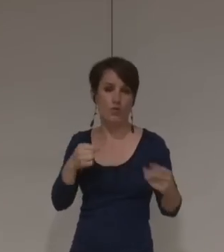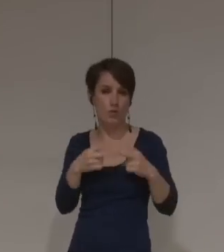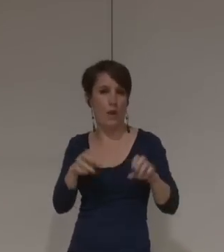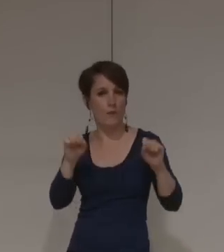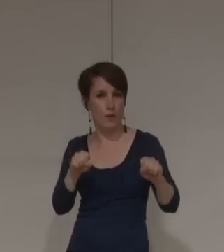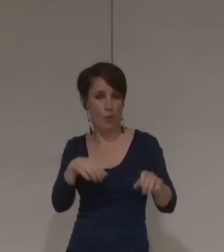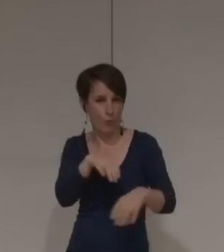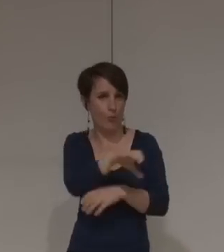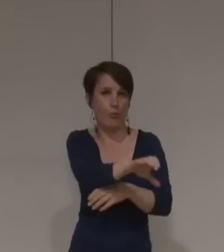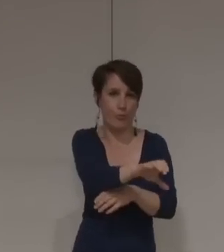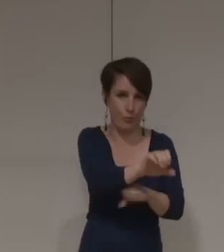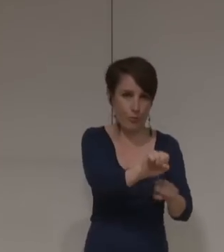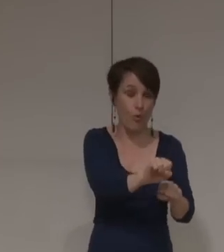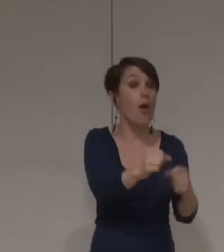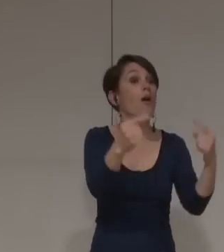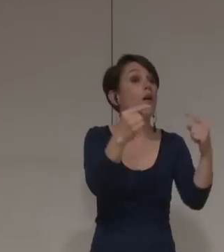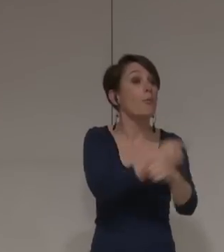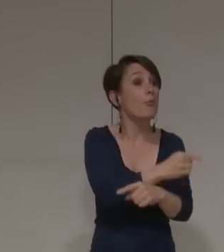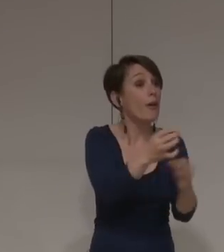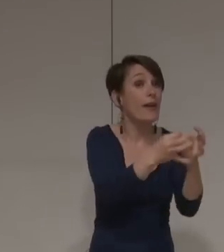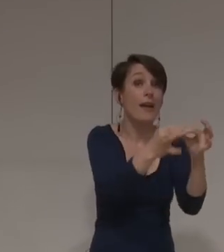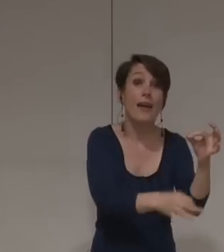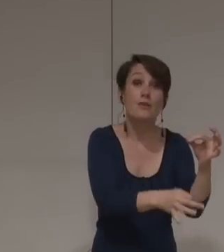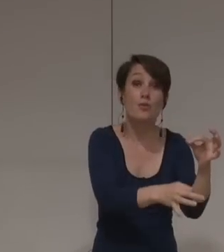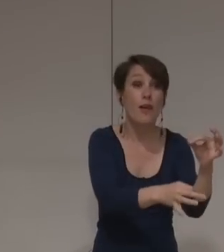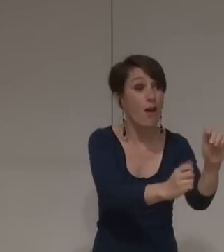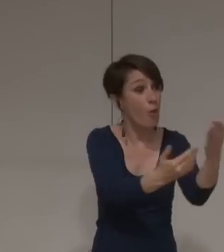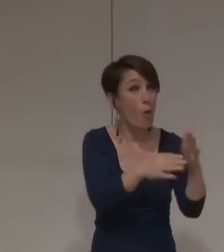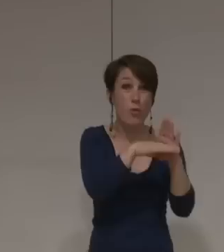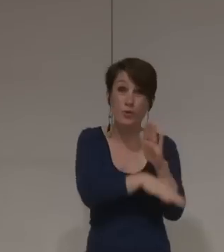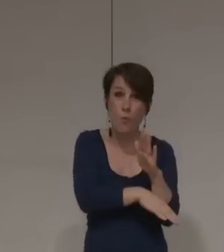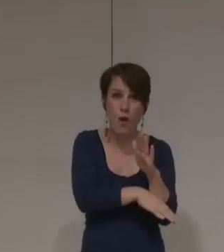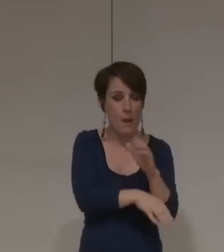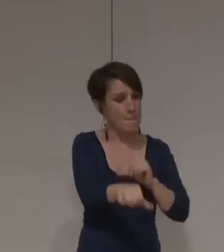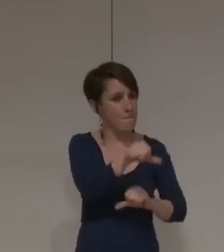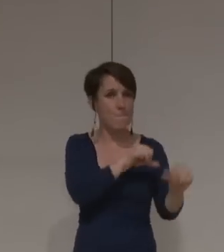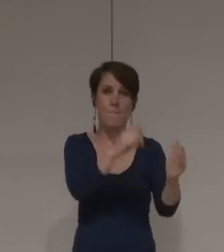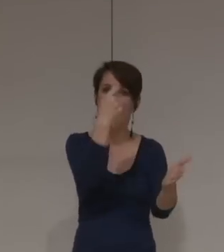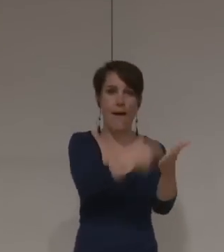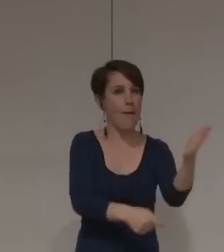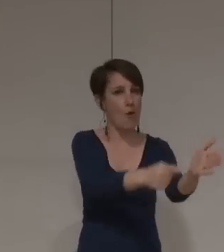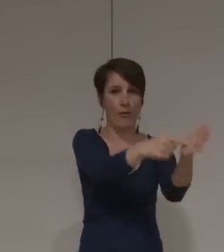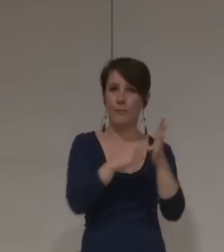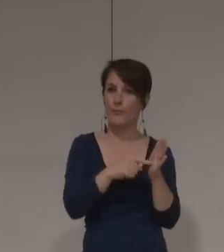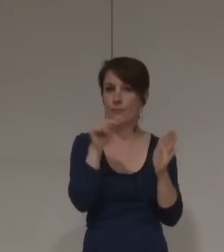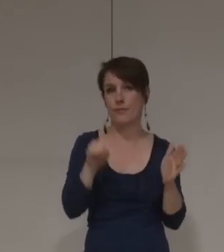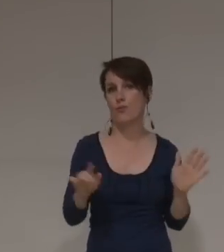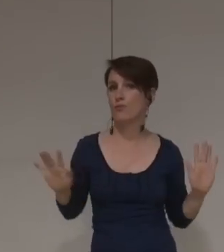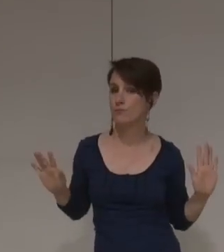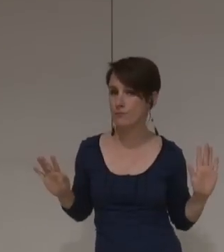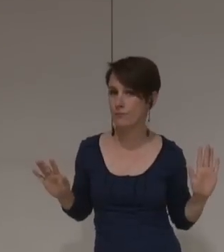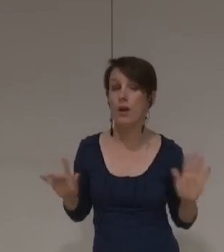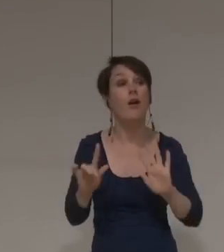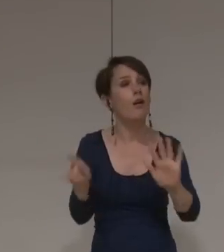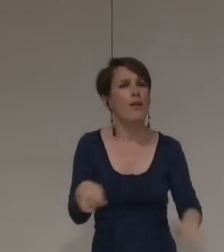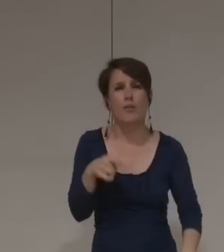résultats des pénalités sont également prévues nous nous engageons bien sûr à rendre compte de